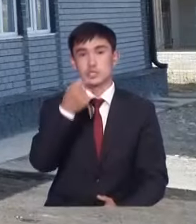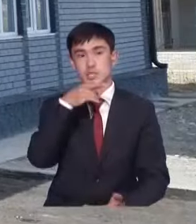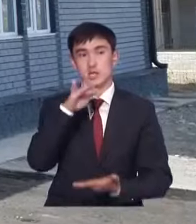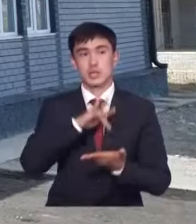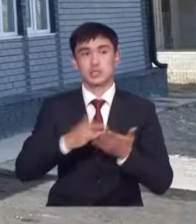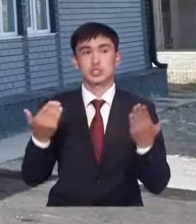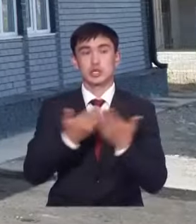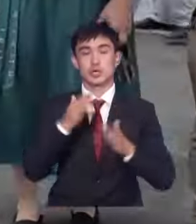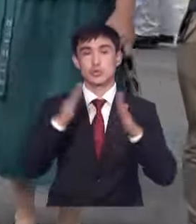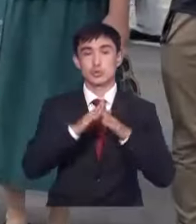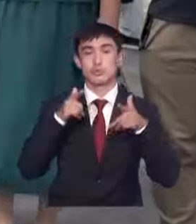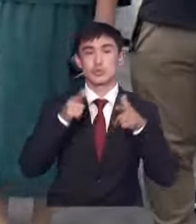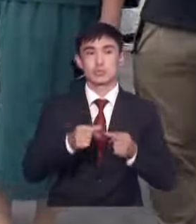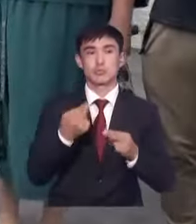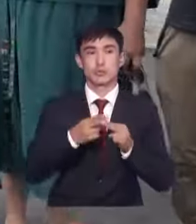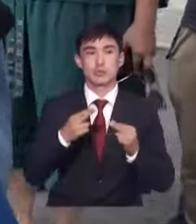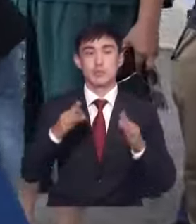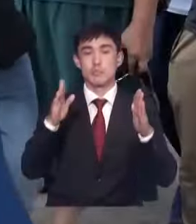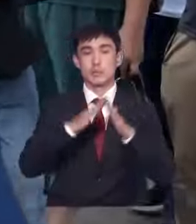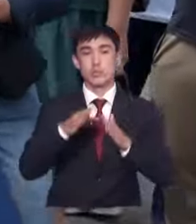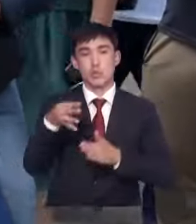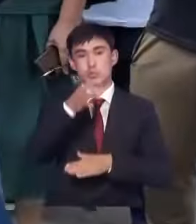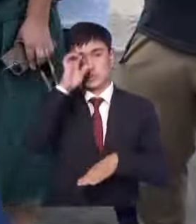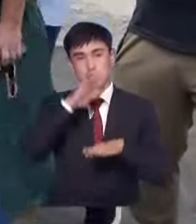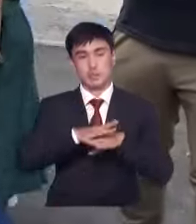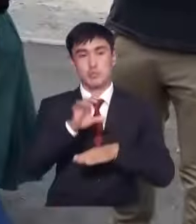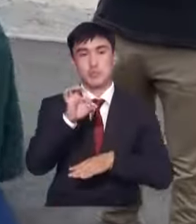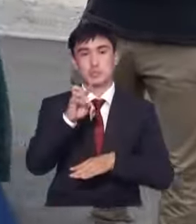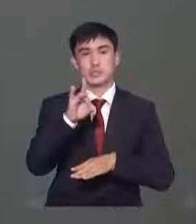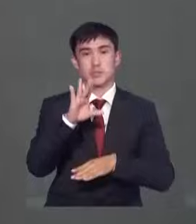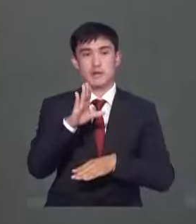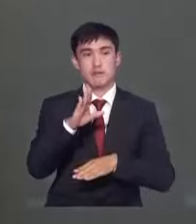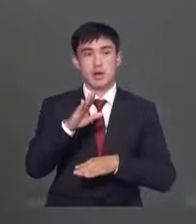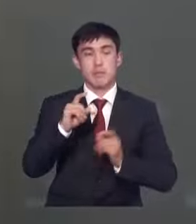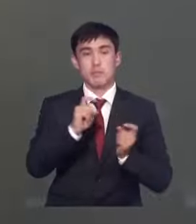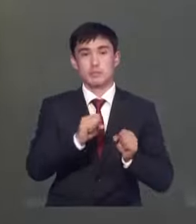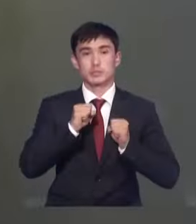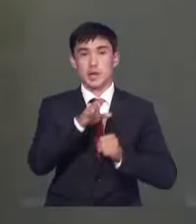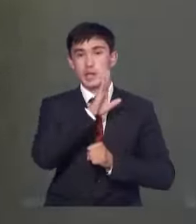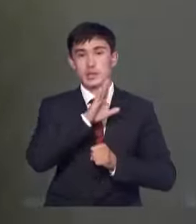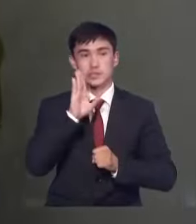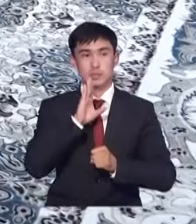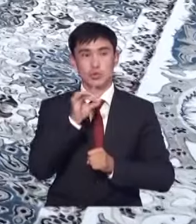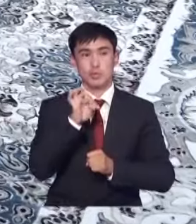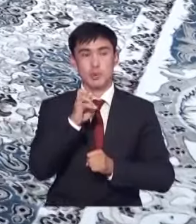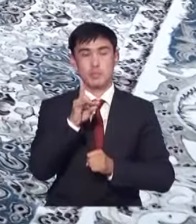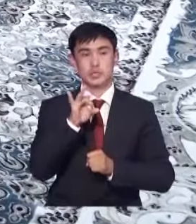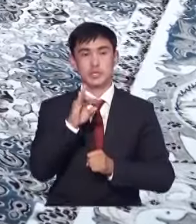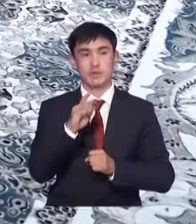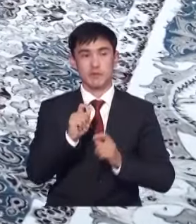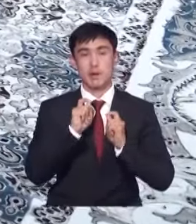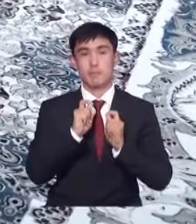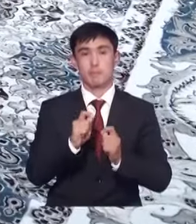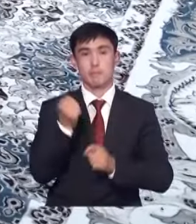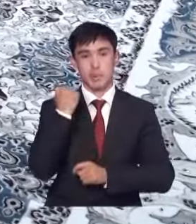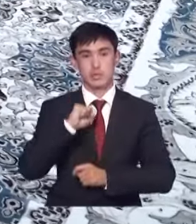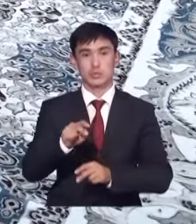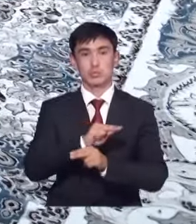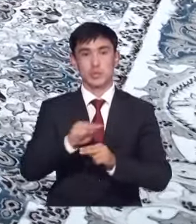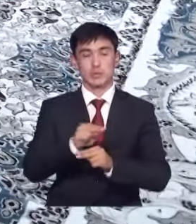қаласындағы жаңа үйге бас сұқты. Бұл баспананы облыс әкімі Бейбіт Исабаев, балуанның анасы Күлипа Бижановаға батыр ұлды